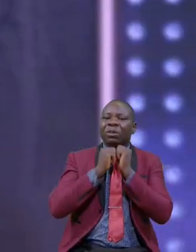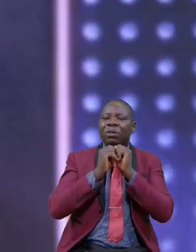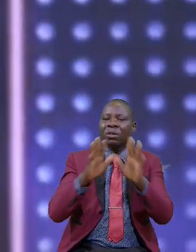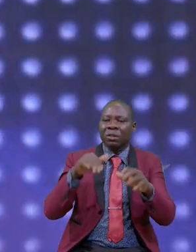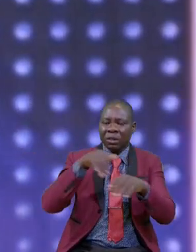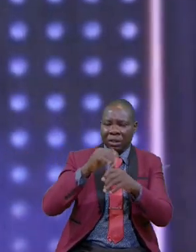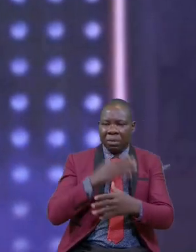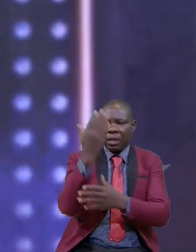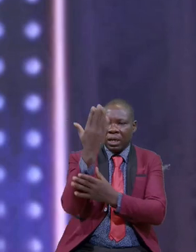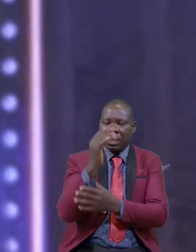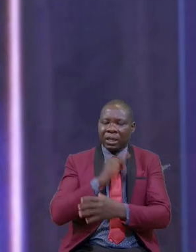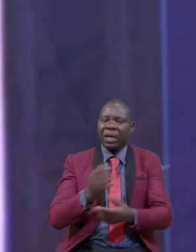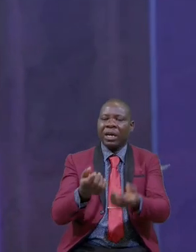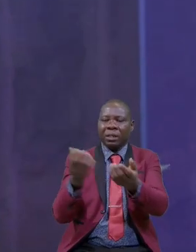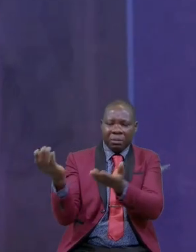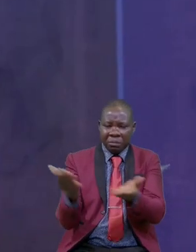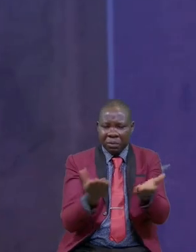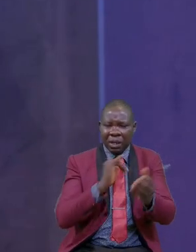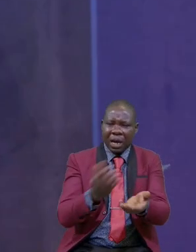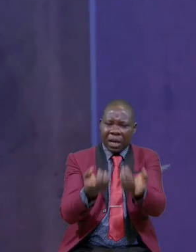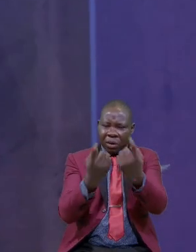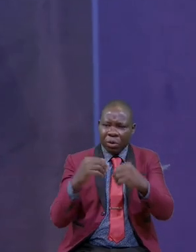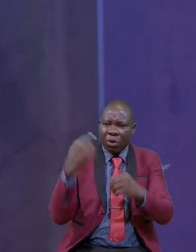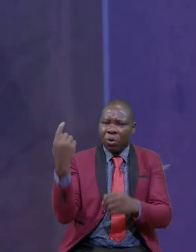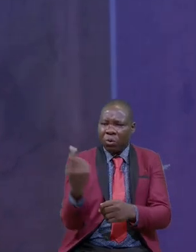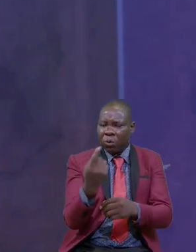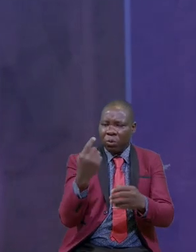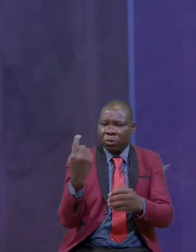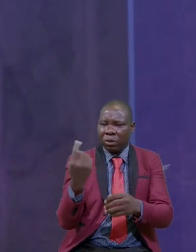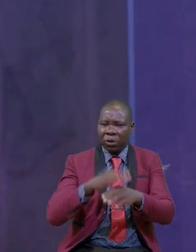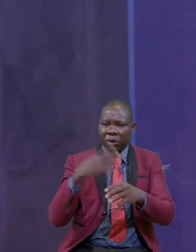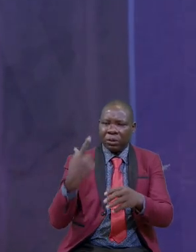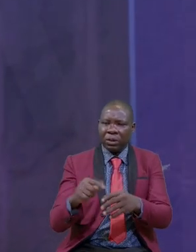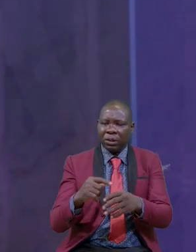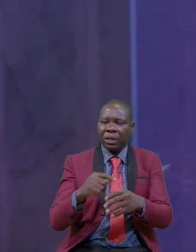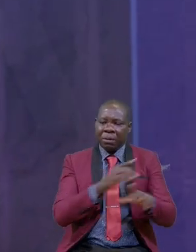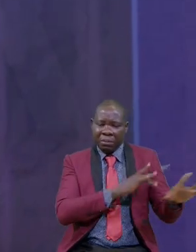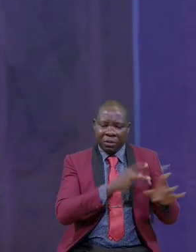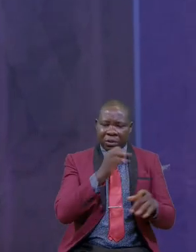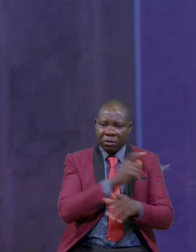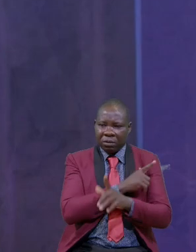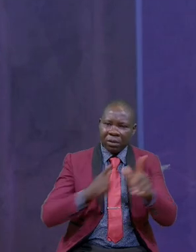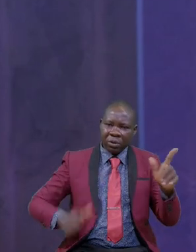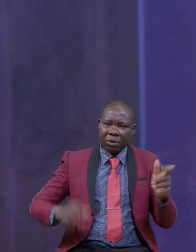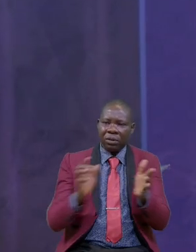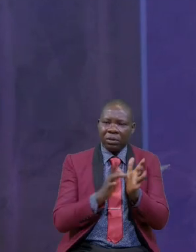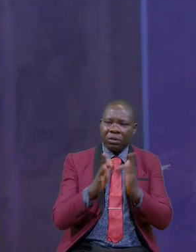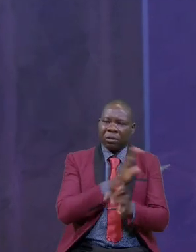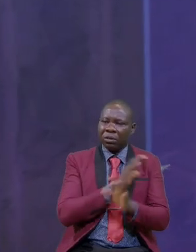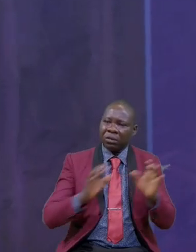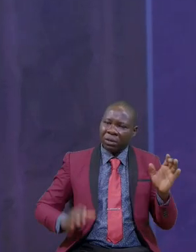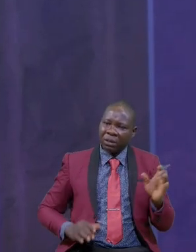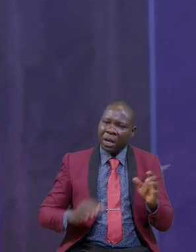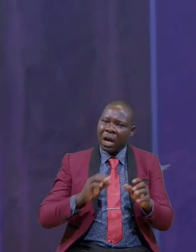le mérite du Seigneur Jésus-Christ. C'est tout ce qu'il faut vérifier. Est-ce que tu es pauvre en